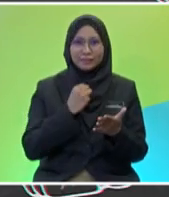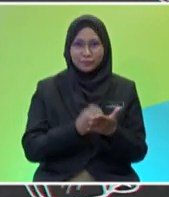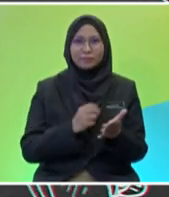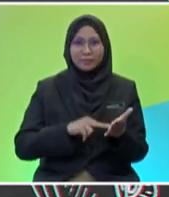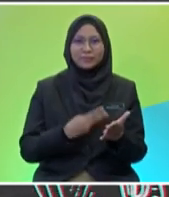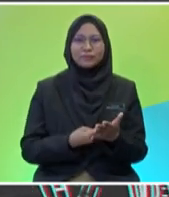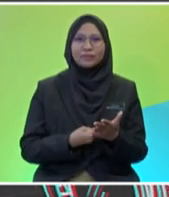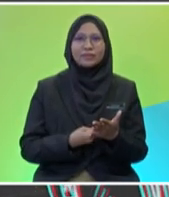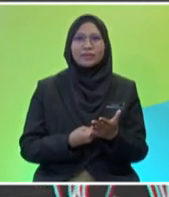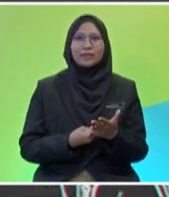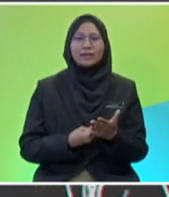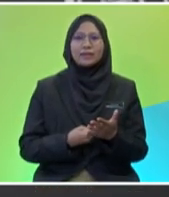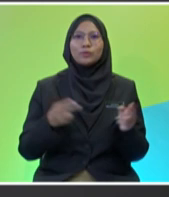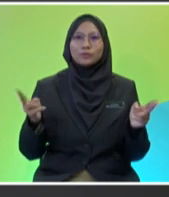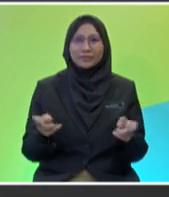tugas